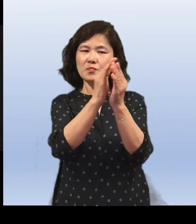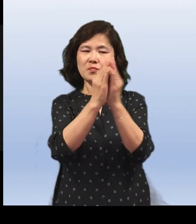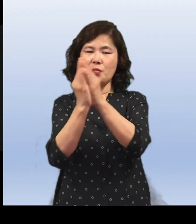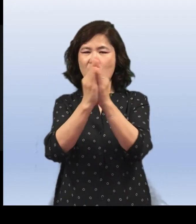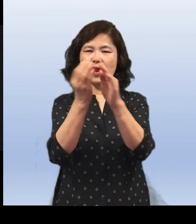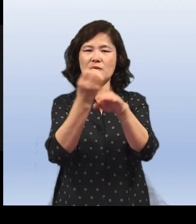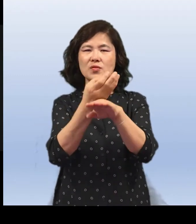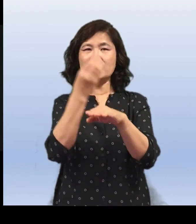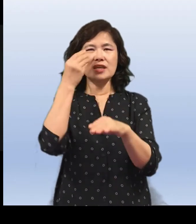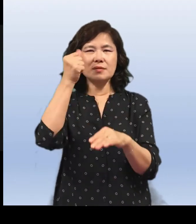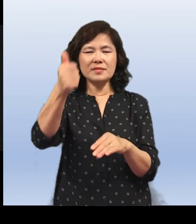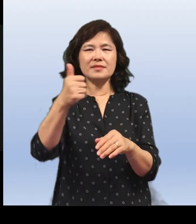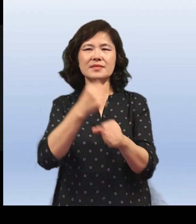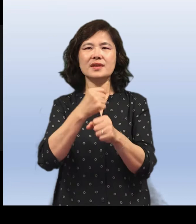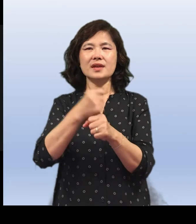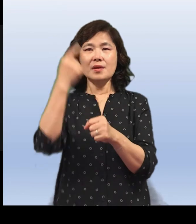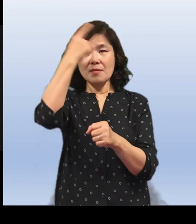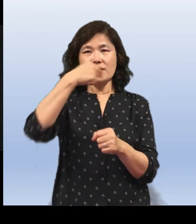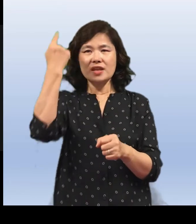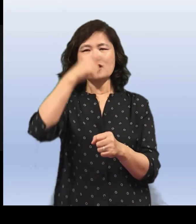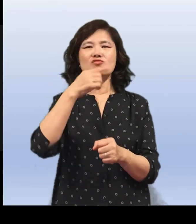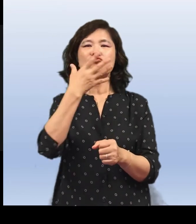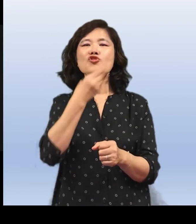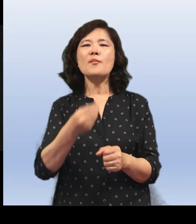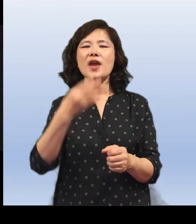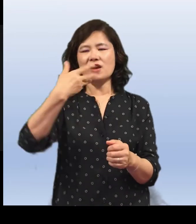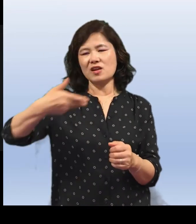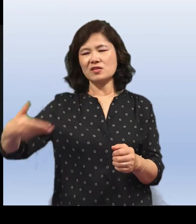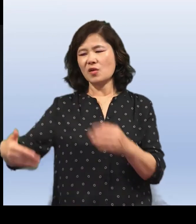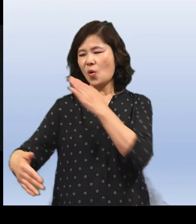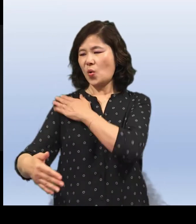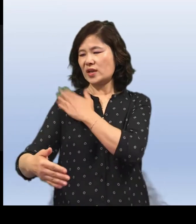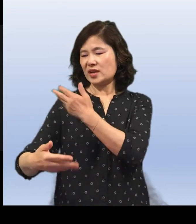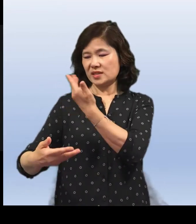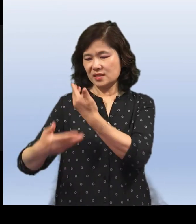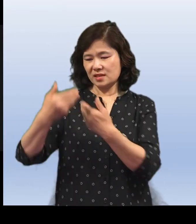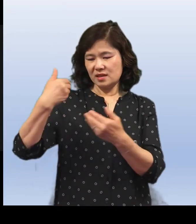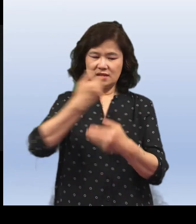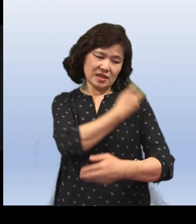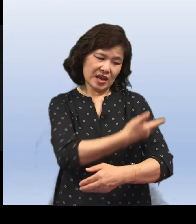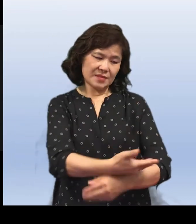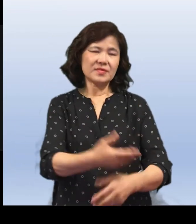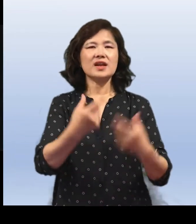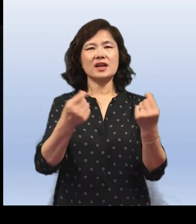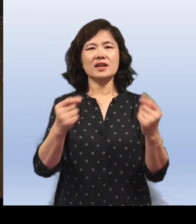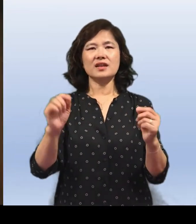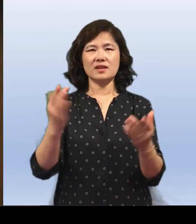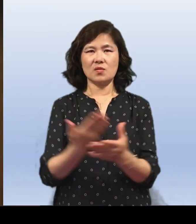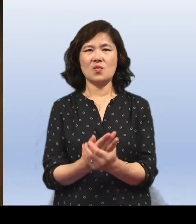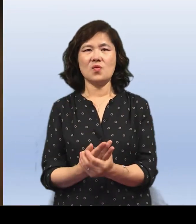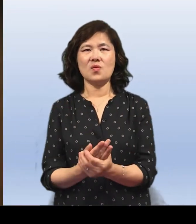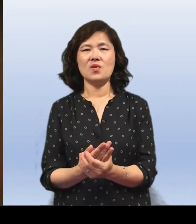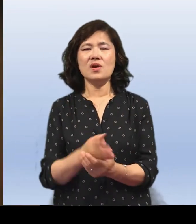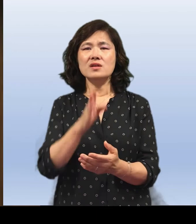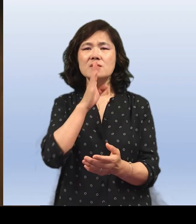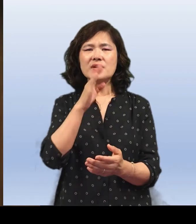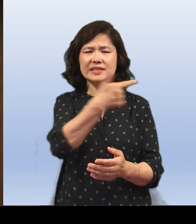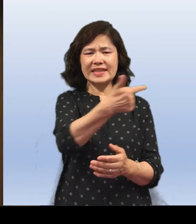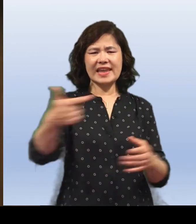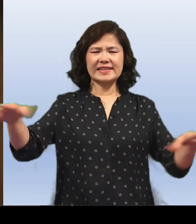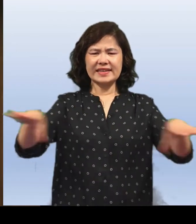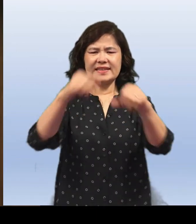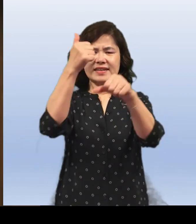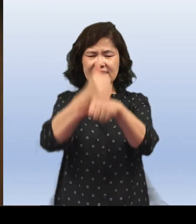아론의 수염에 흘러서 그의 옷깃까지 내림 같고. 여러분, 이 말씀은 마치